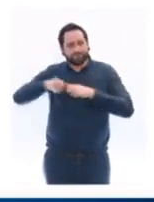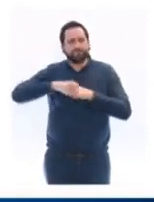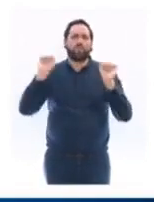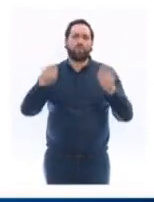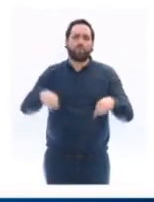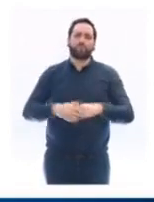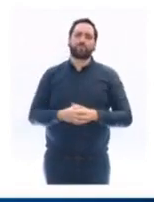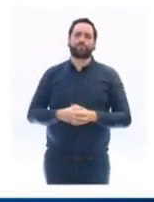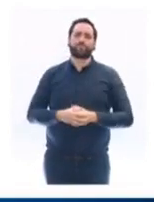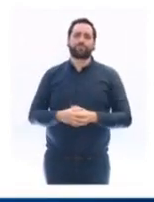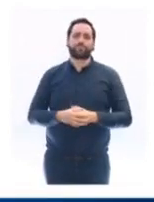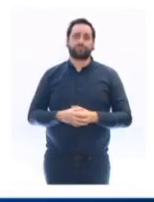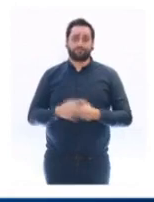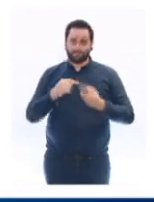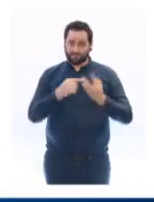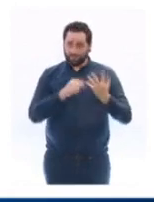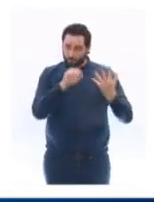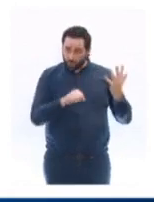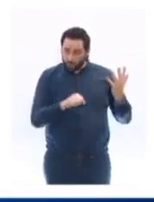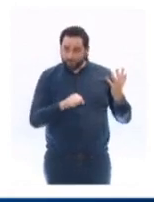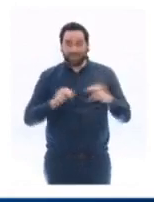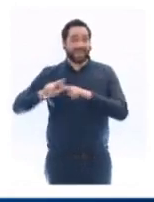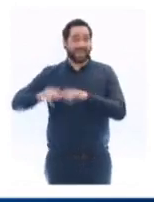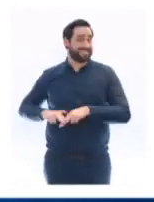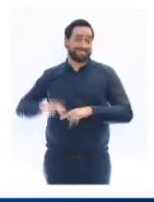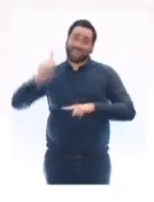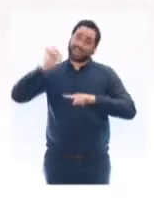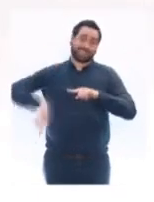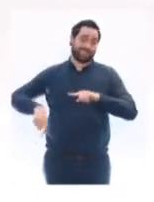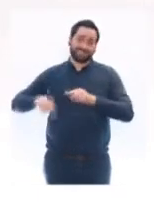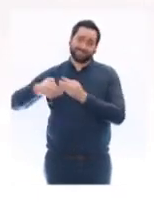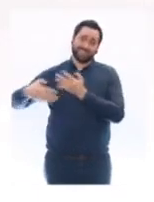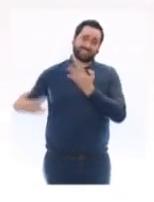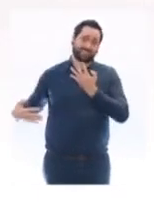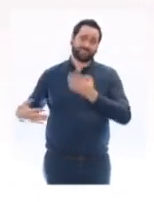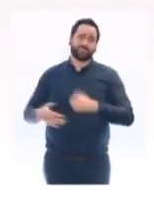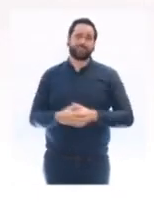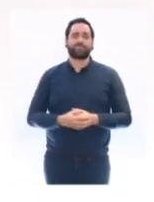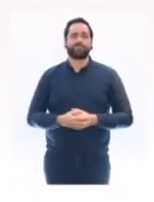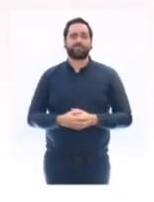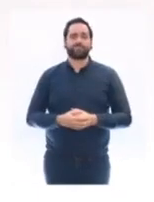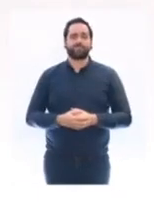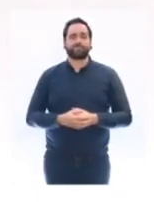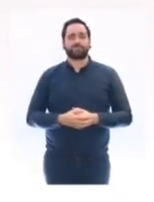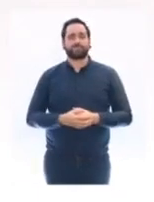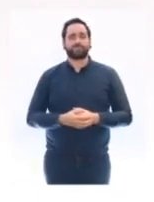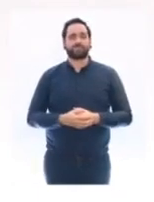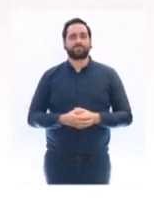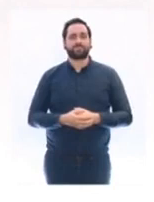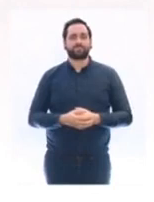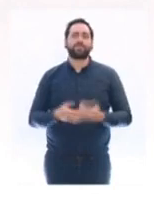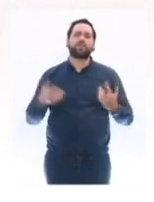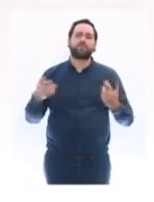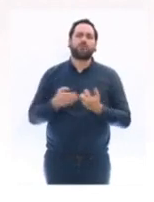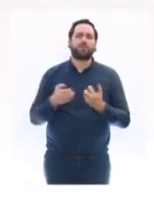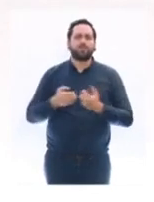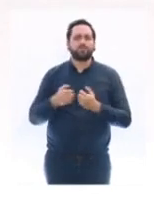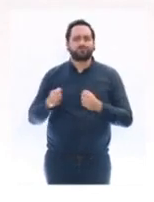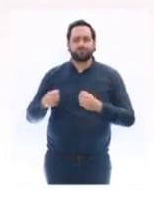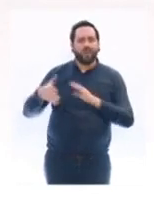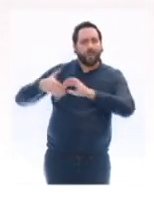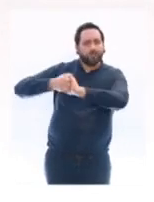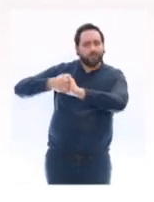les autres déplacements sont interdits. Ainsi, il ne vous est pas possible d'aller chez des amis ou